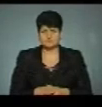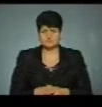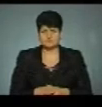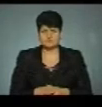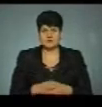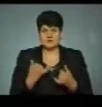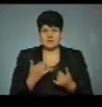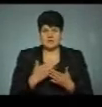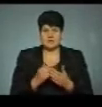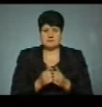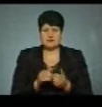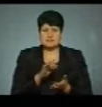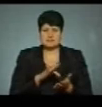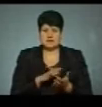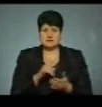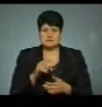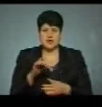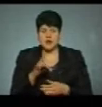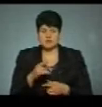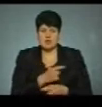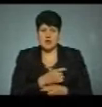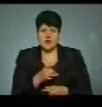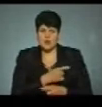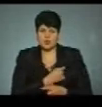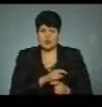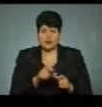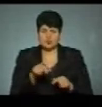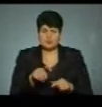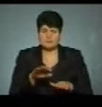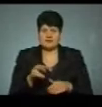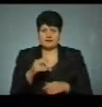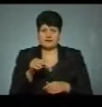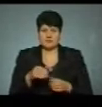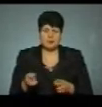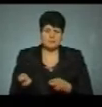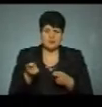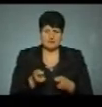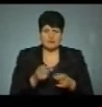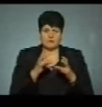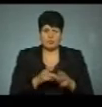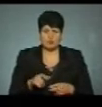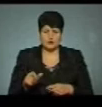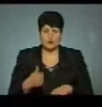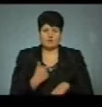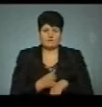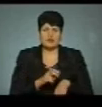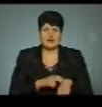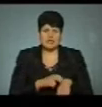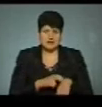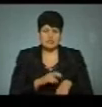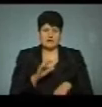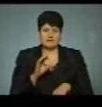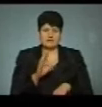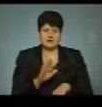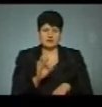Ми зараз знаходимося біля центральної Збаразької районної лікарні. Саме сюди після ДТП доправили травмованих людей. Головний лікар цього медзакладу Валерій